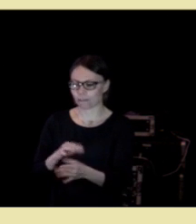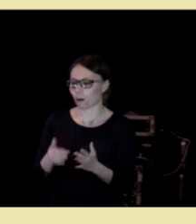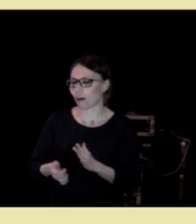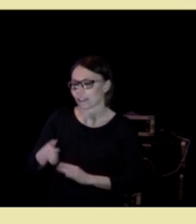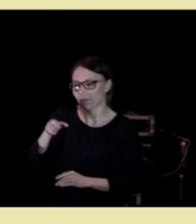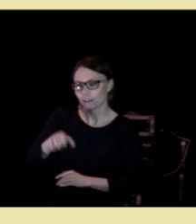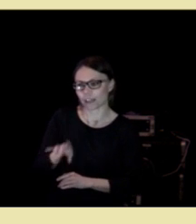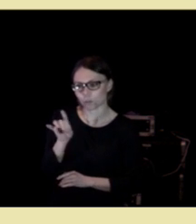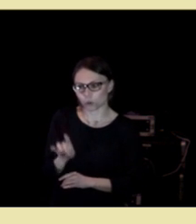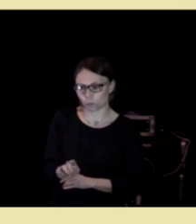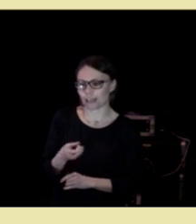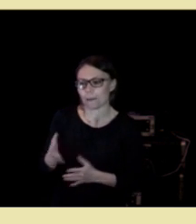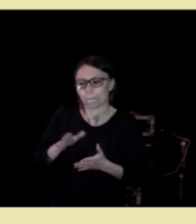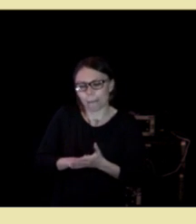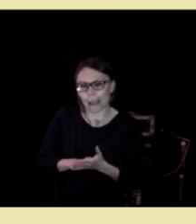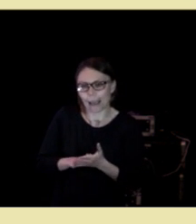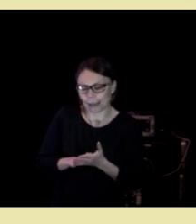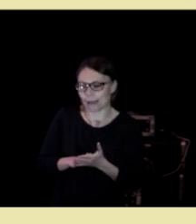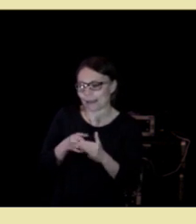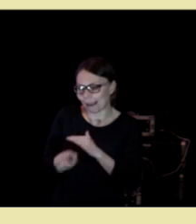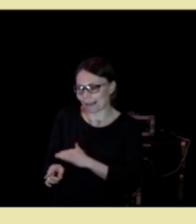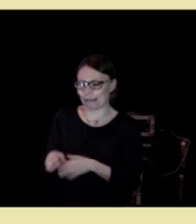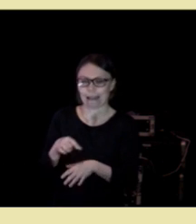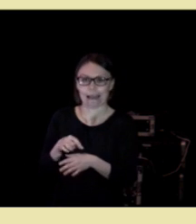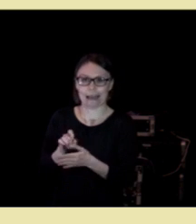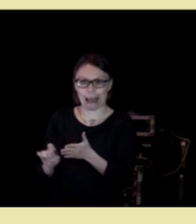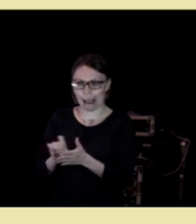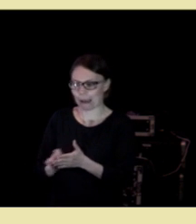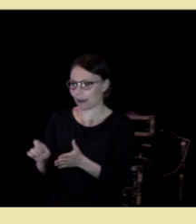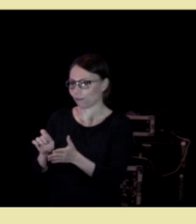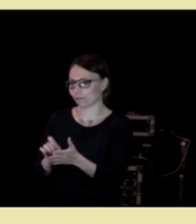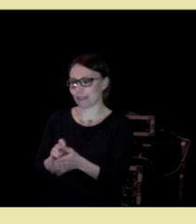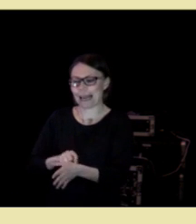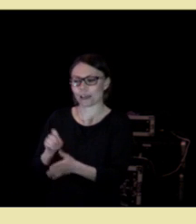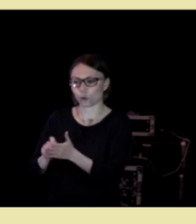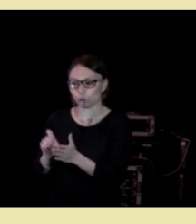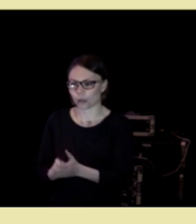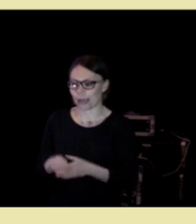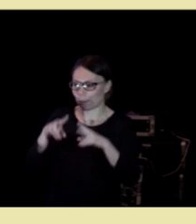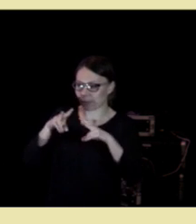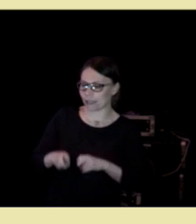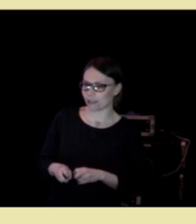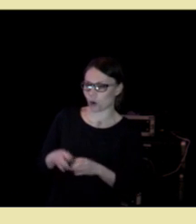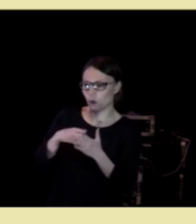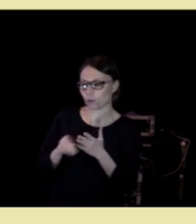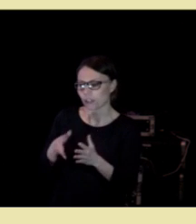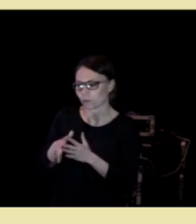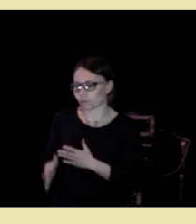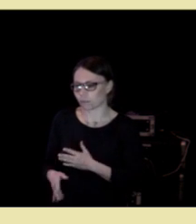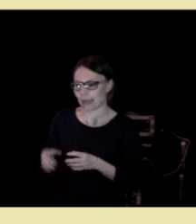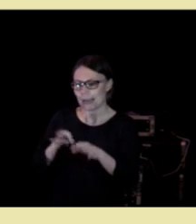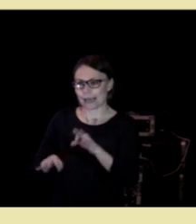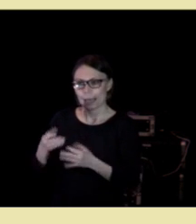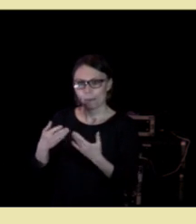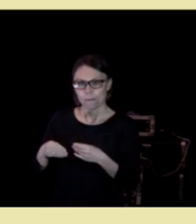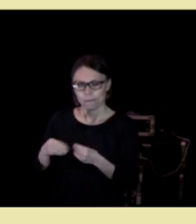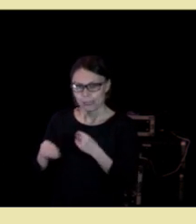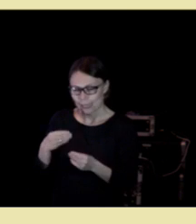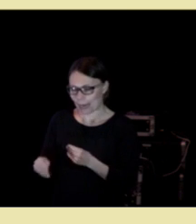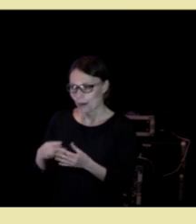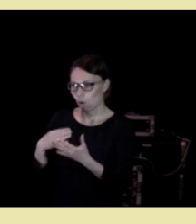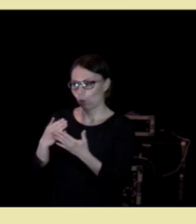for deg spørsmålet får være med inn på legekontoret. Epikrise- og rapportgjennomgang, legemiddelgjennomgang og oppdatert legemiddel I